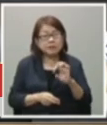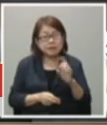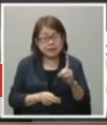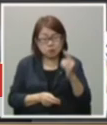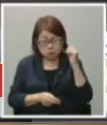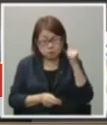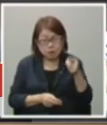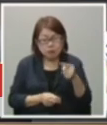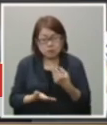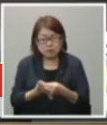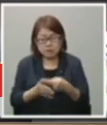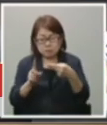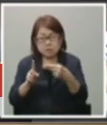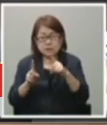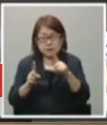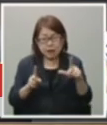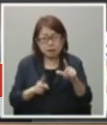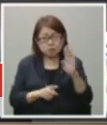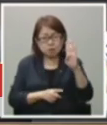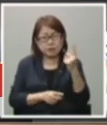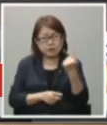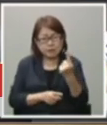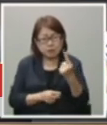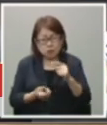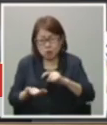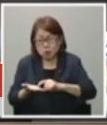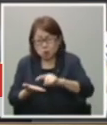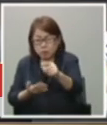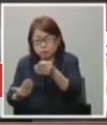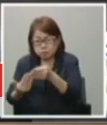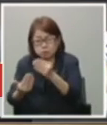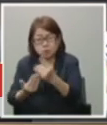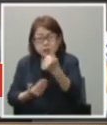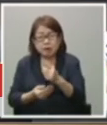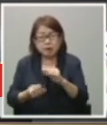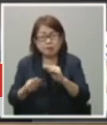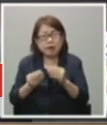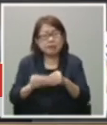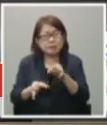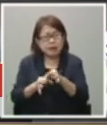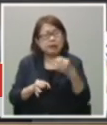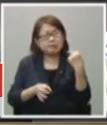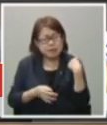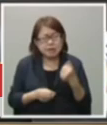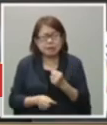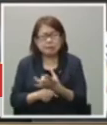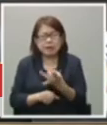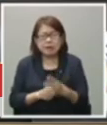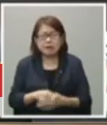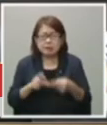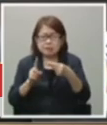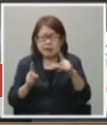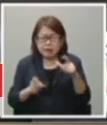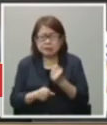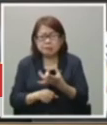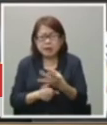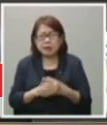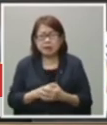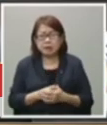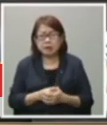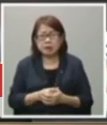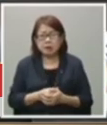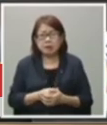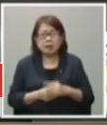หมื่นกว่าล้านบริษัทเดียวคนคนเดียวเบอร์บัญชีก็มีทำอะไรครับแบบนี้ประเทศอยู่ได้หรือครับ